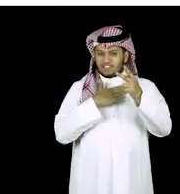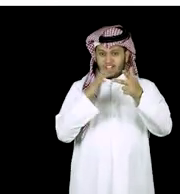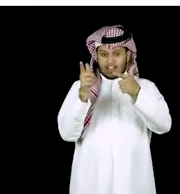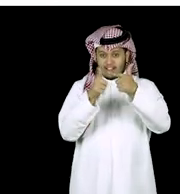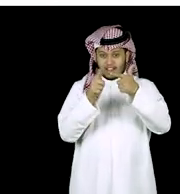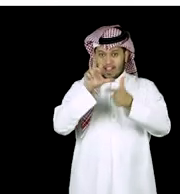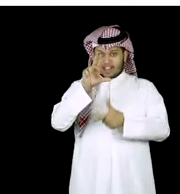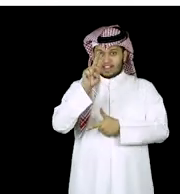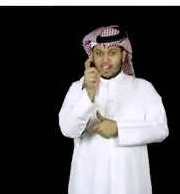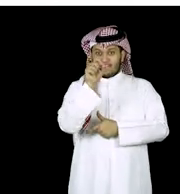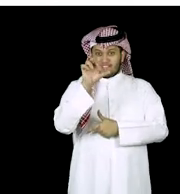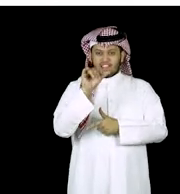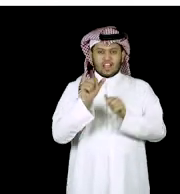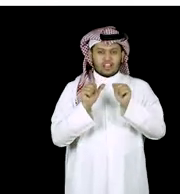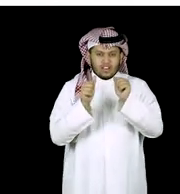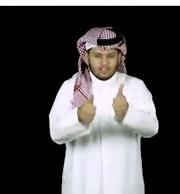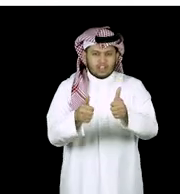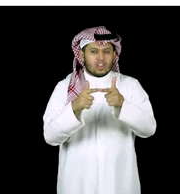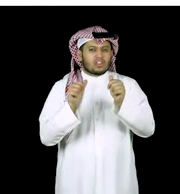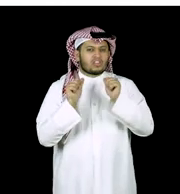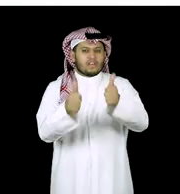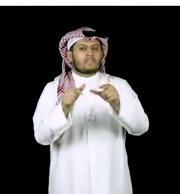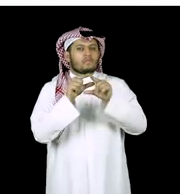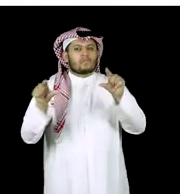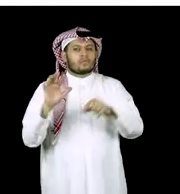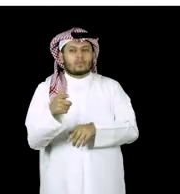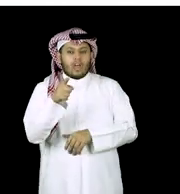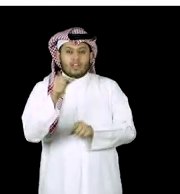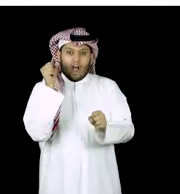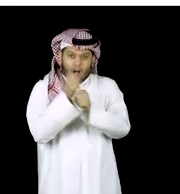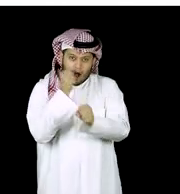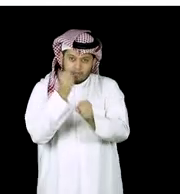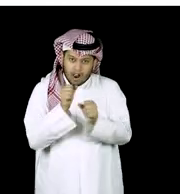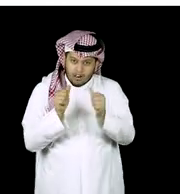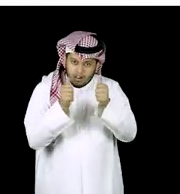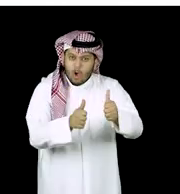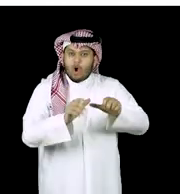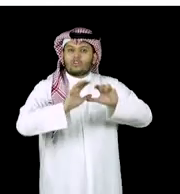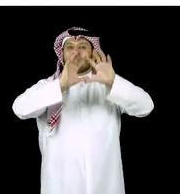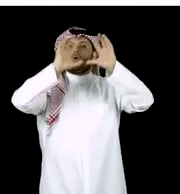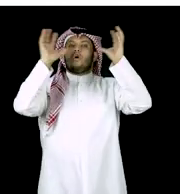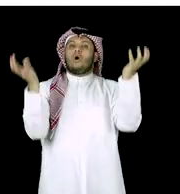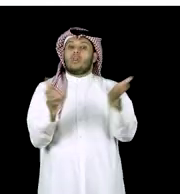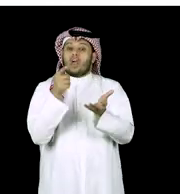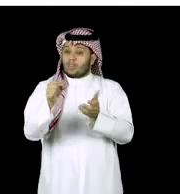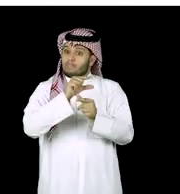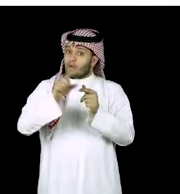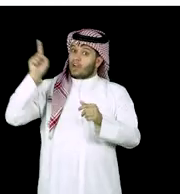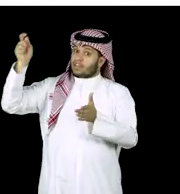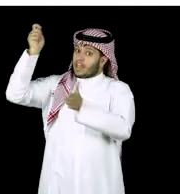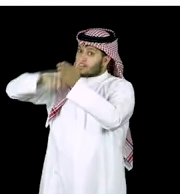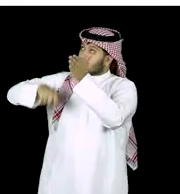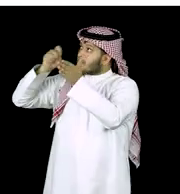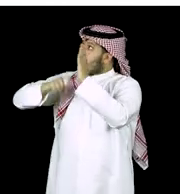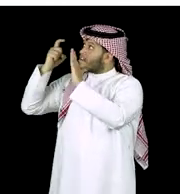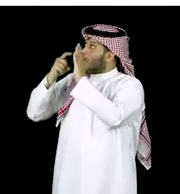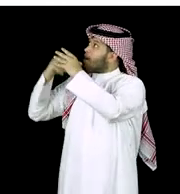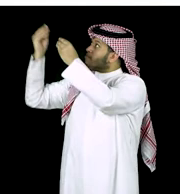ويقصد بالسلطة التنفيذية هي التي تقوم بتنفيذ كل ما يصدر عن السلطة